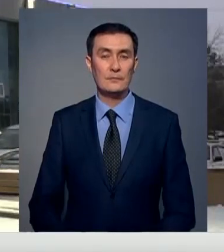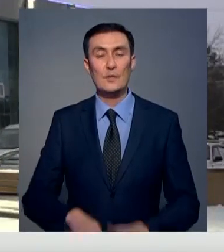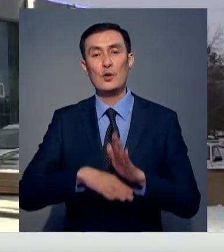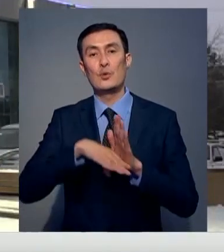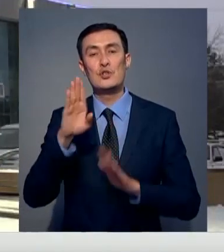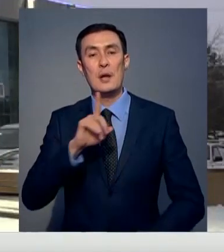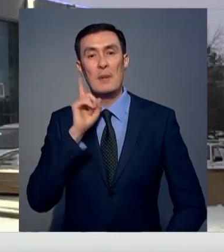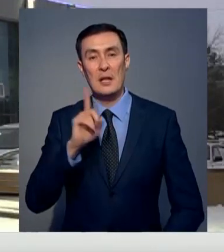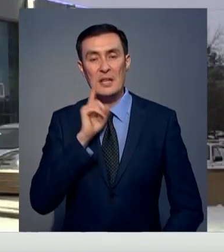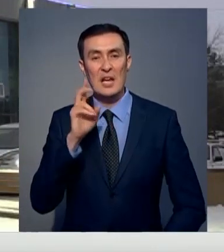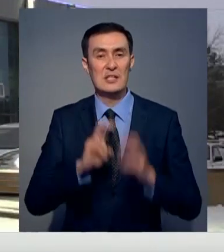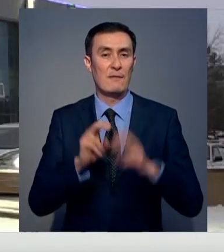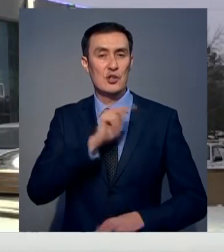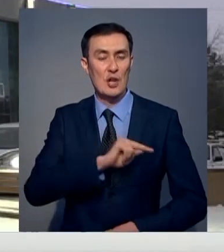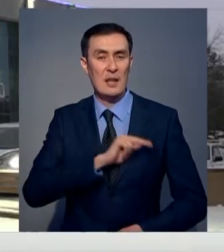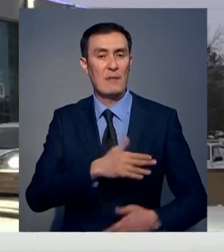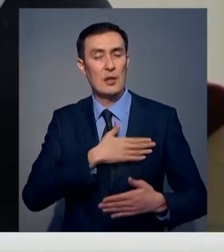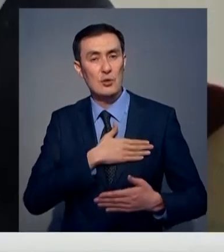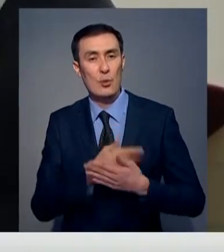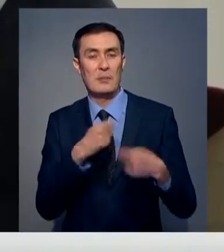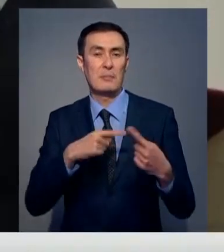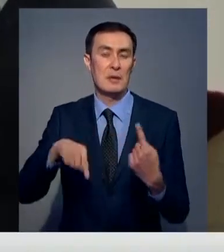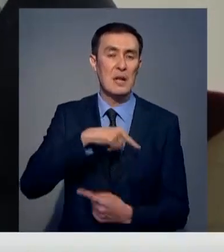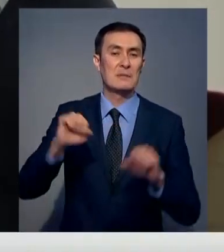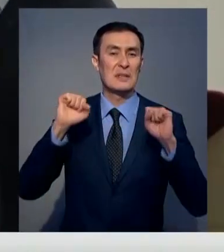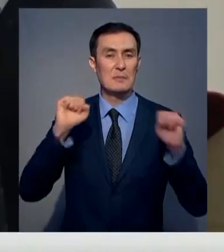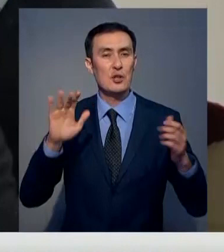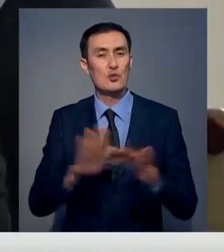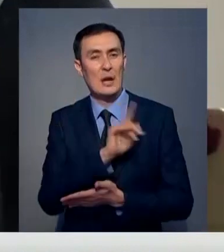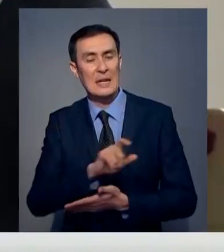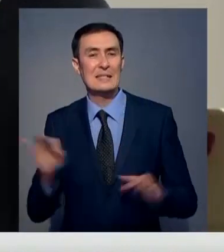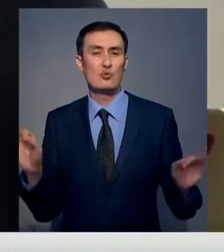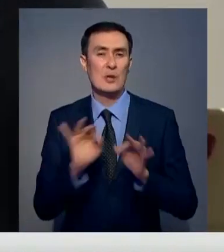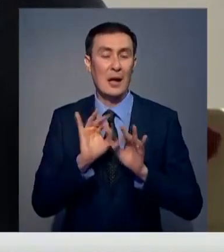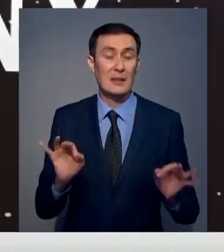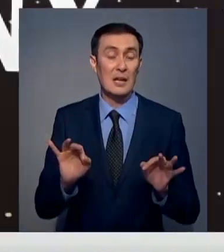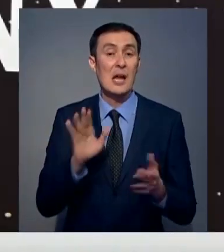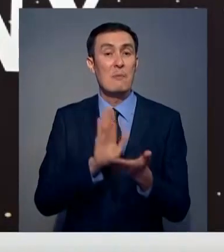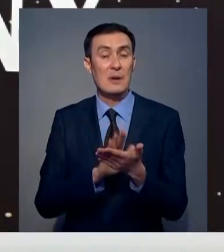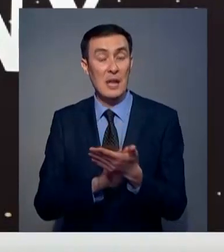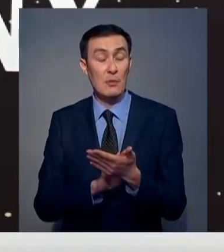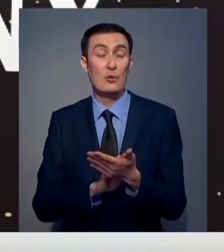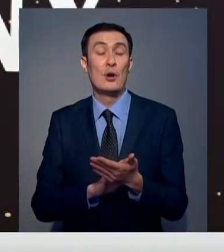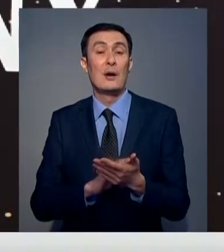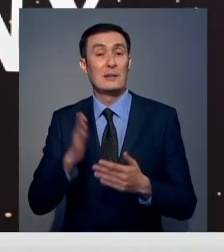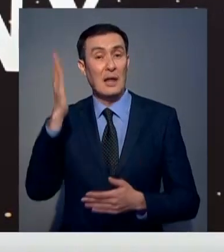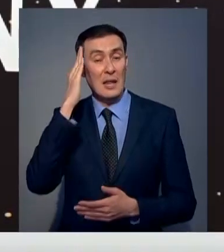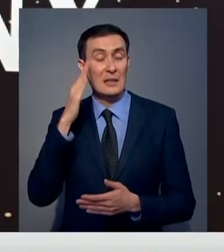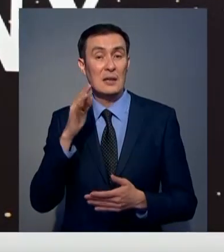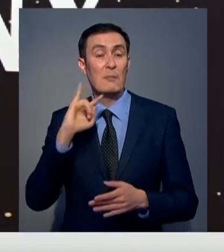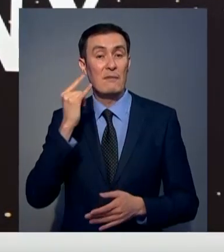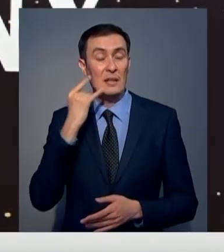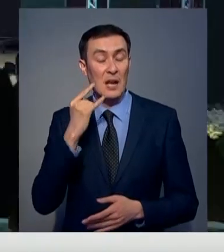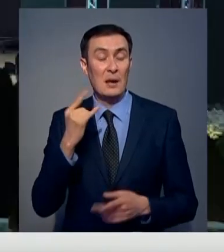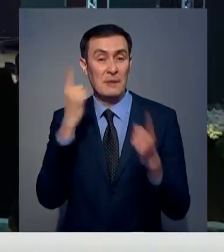Лучшие молодые заводчане, волонтеры, предприниматели, спортсмены, журналисты, музыканты. Премию «Ертас Дарна» таланты Прииртышья